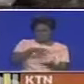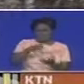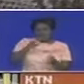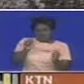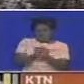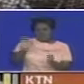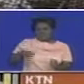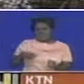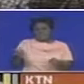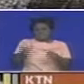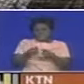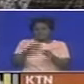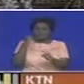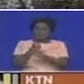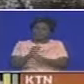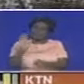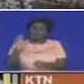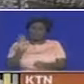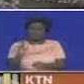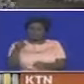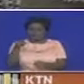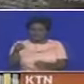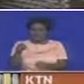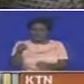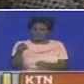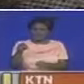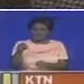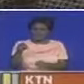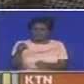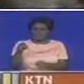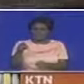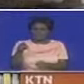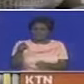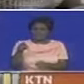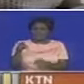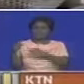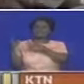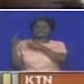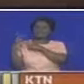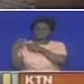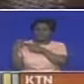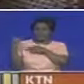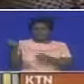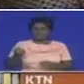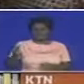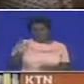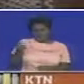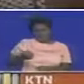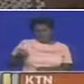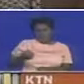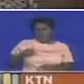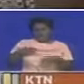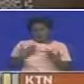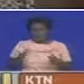Pia hio kazi ikawa ilik inuki uch sana sana ama NI wale watu ambo